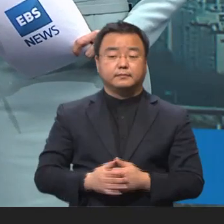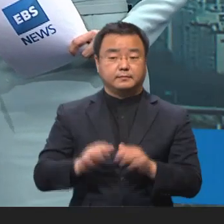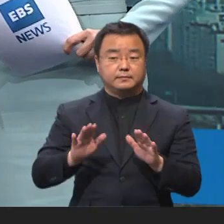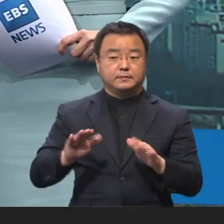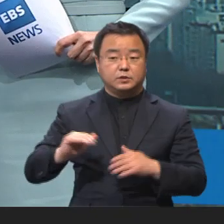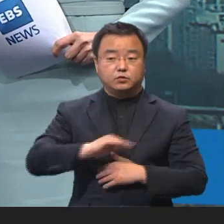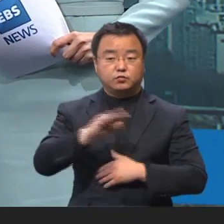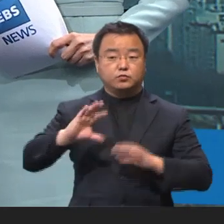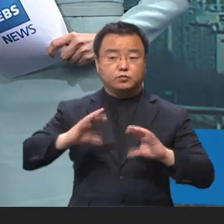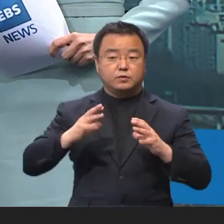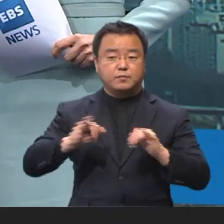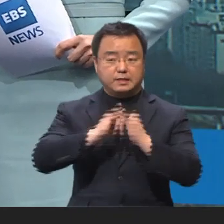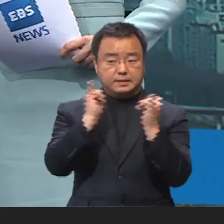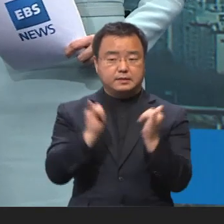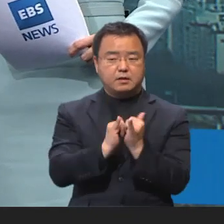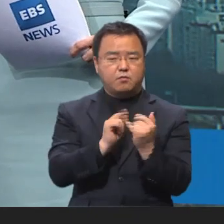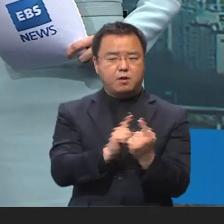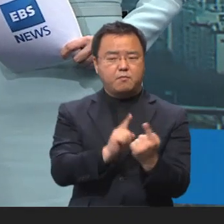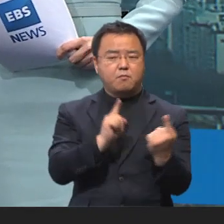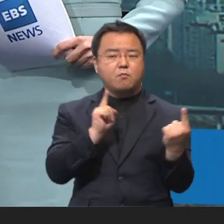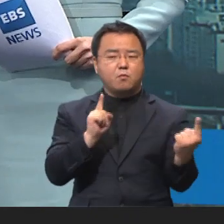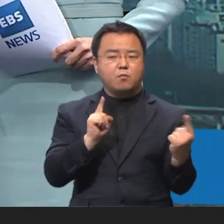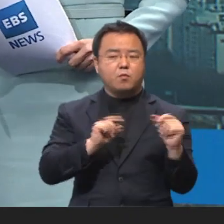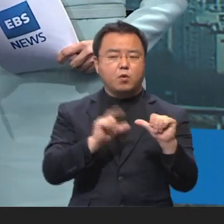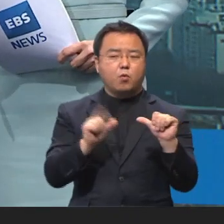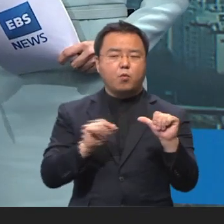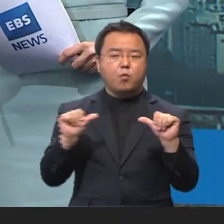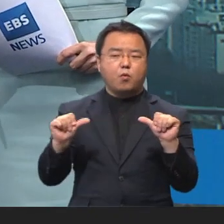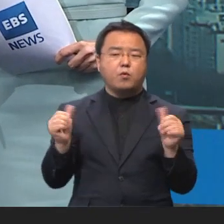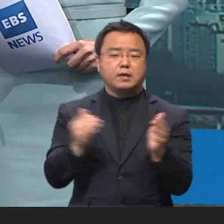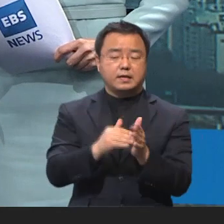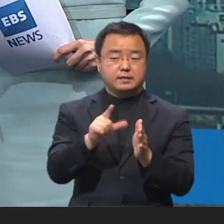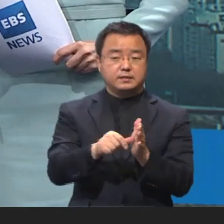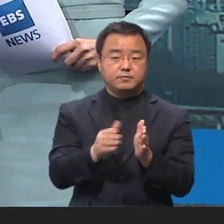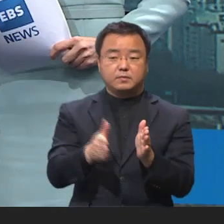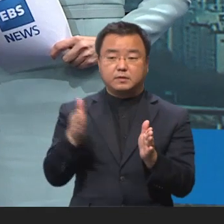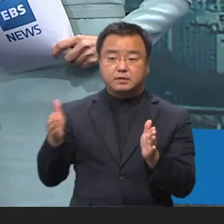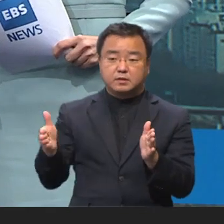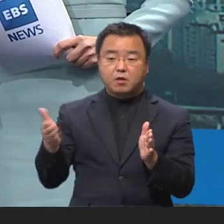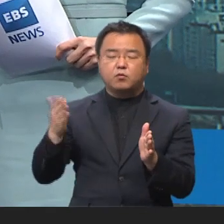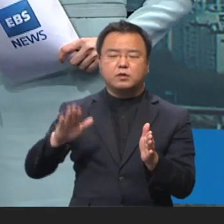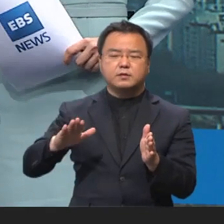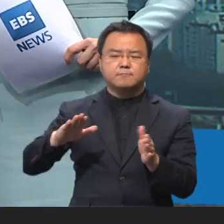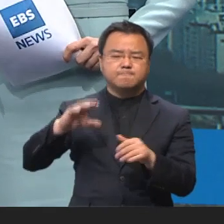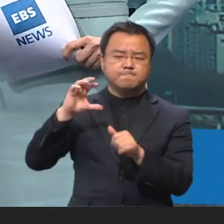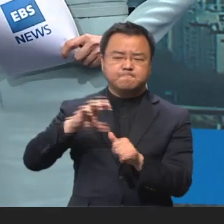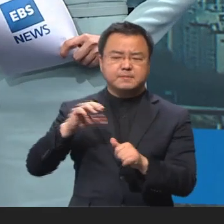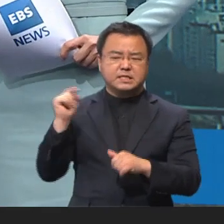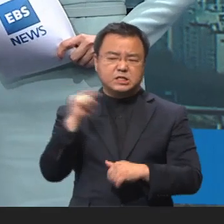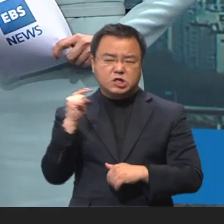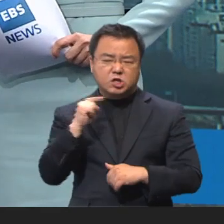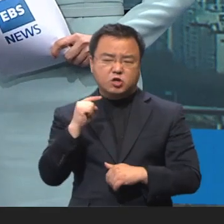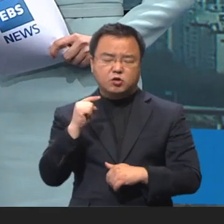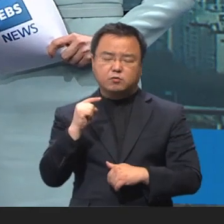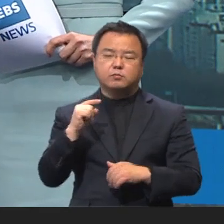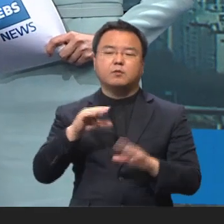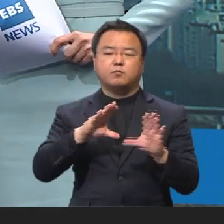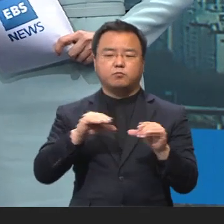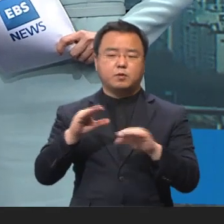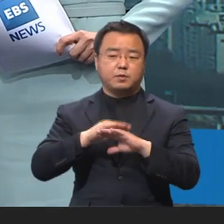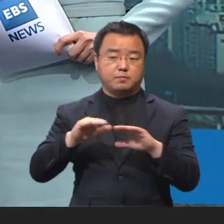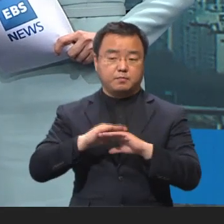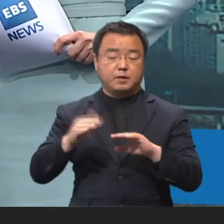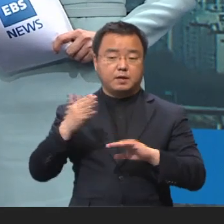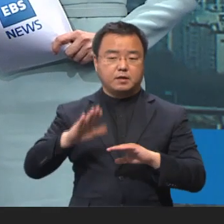현재 우리나라는 사회적 거리두기가 5일까지 연장됐지만 강도는 다소 완화됐죠. 그렇지만 전 세계적으로